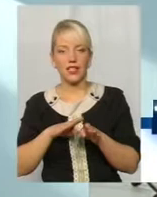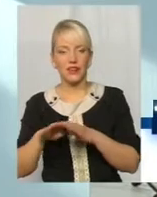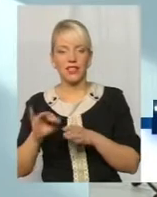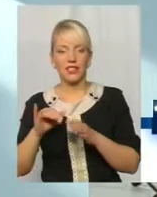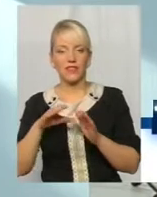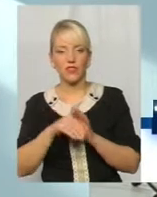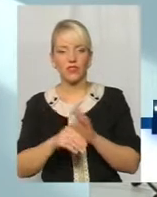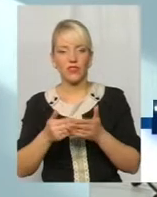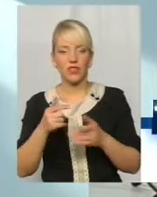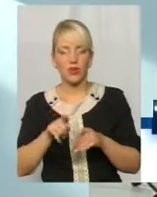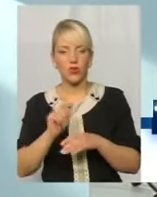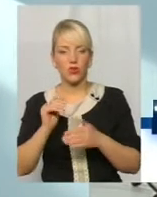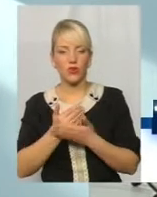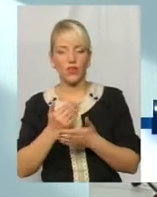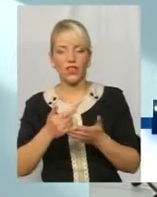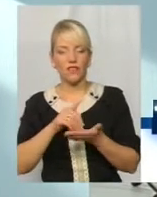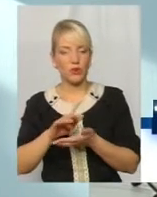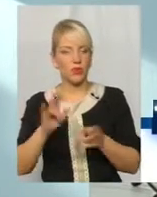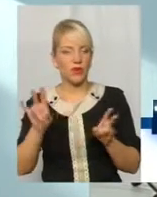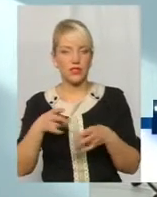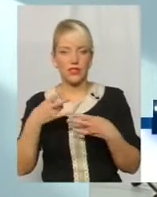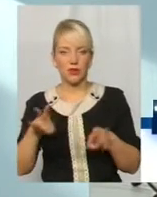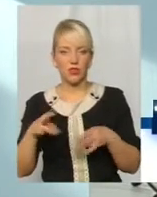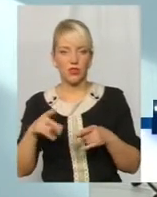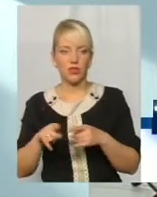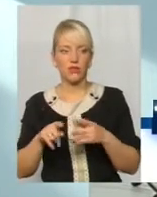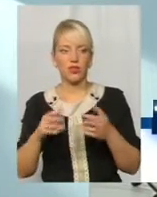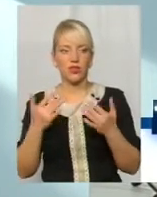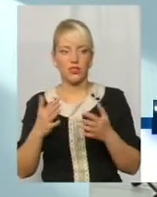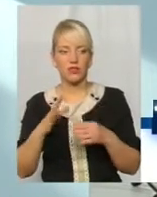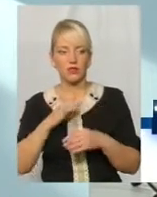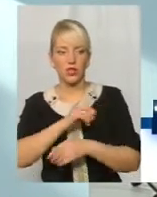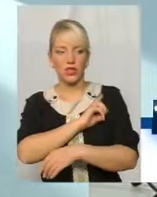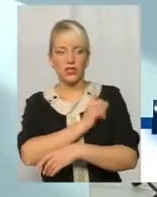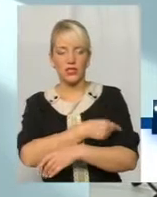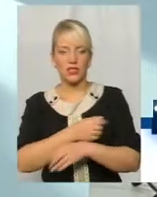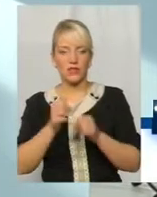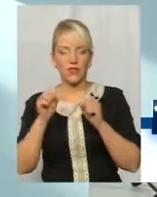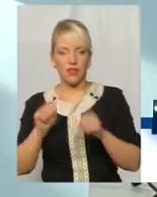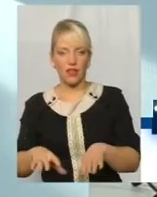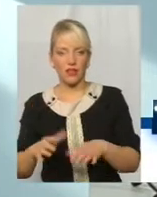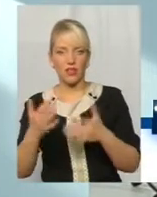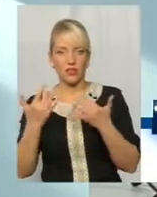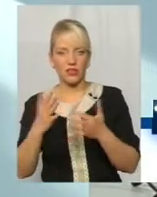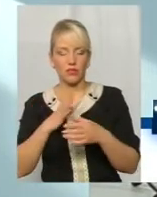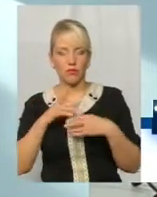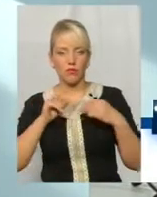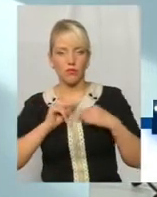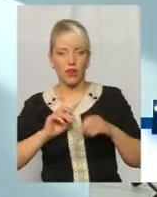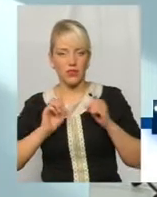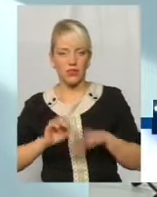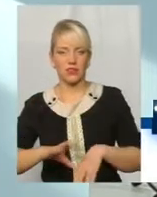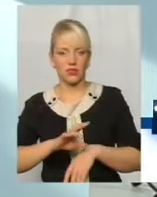такої новели, як електронне декларування, звичайно, не потрібно. Стільки було сил вкладено, скільки було праці, зусиль